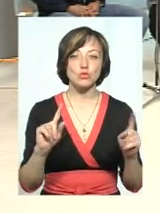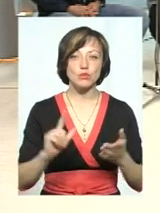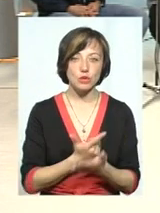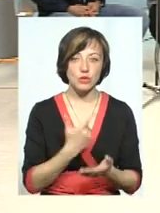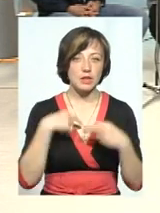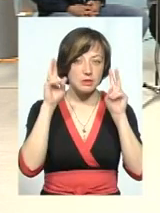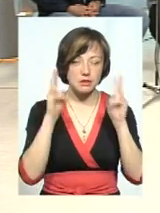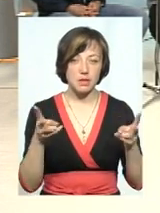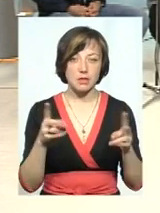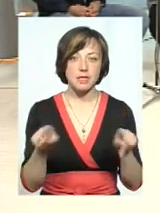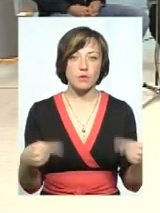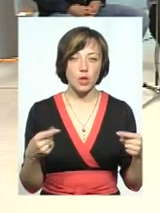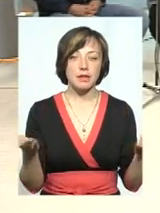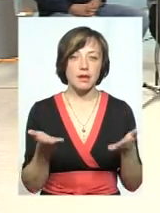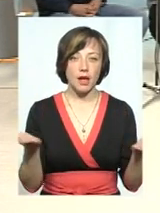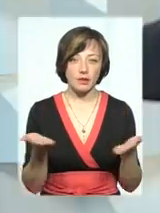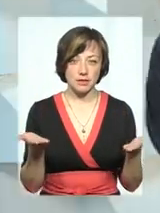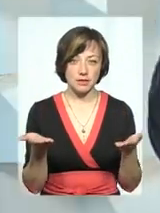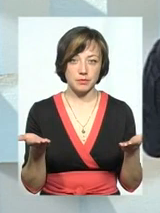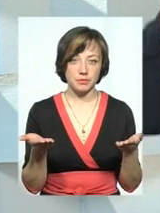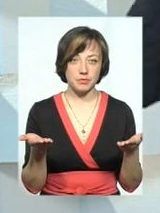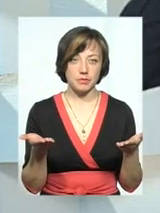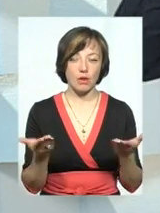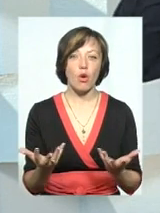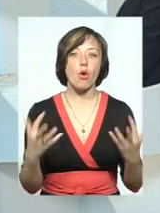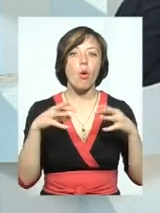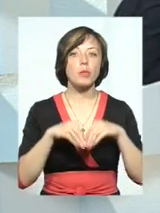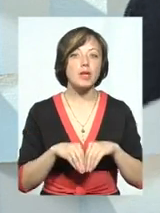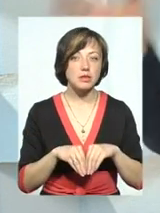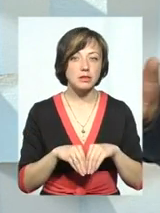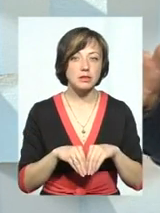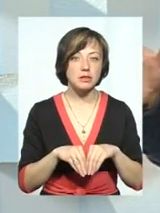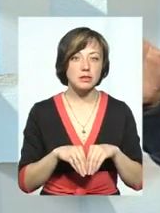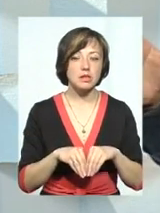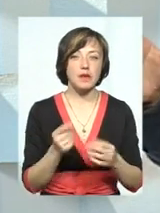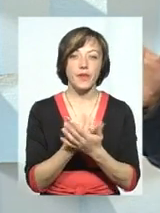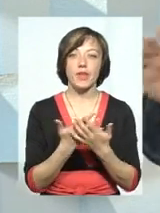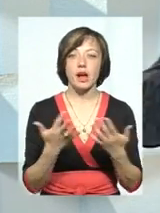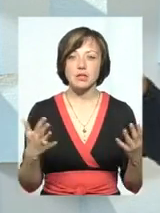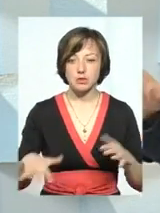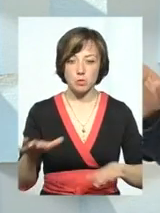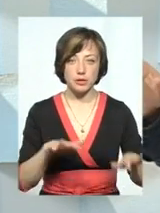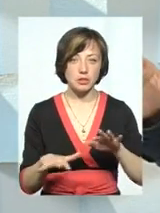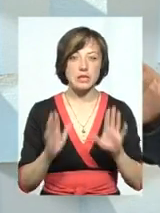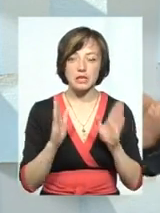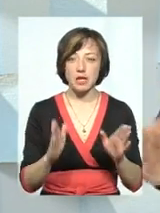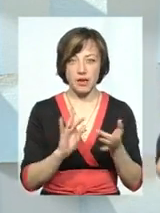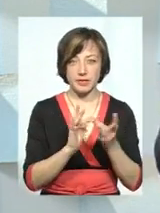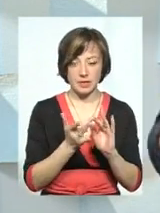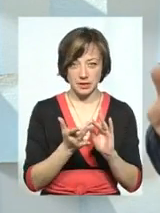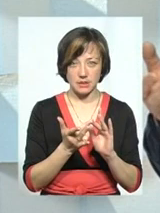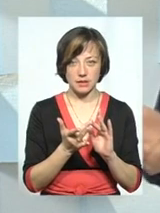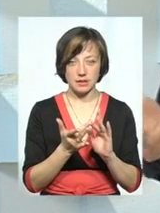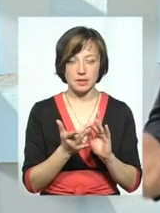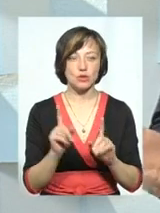там, створити якісь об'єднання на різних площадках, не тільки в соцмережах, да, для того,